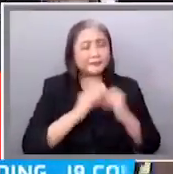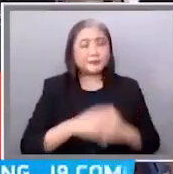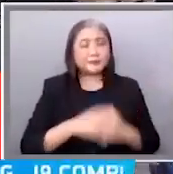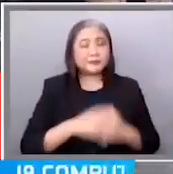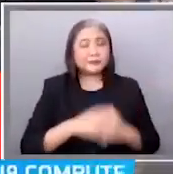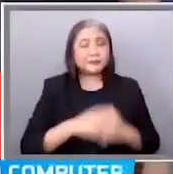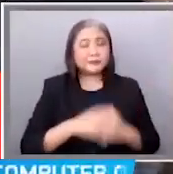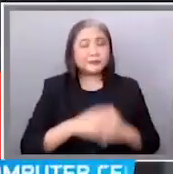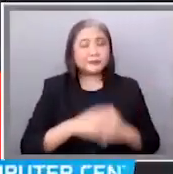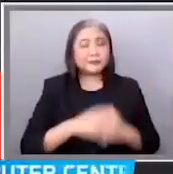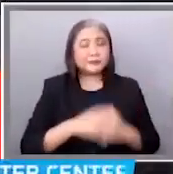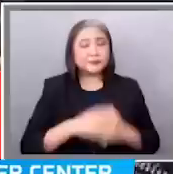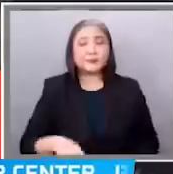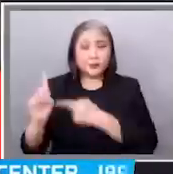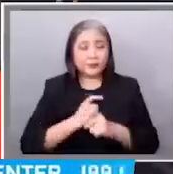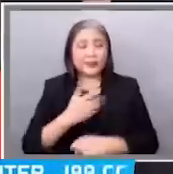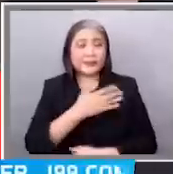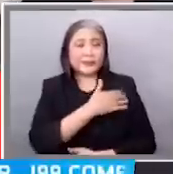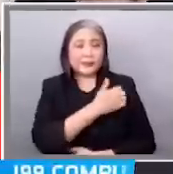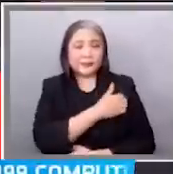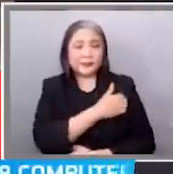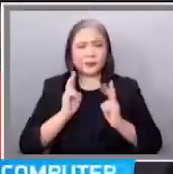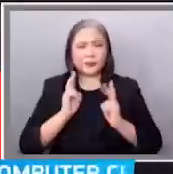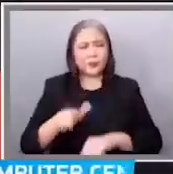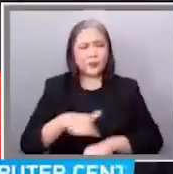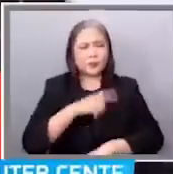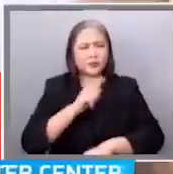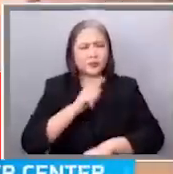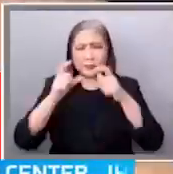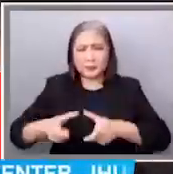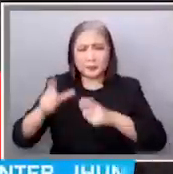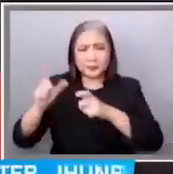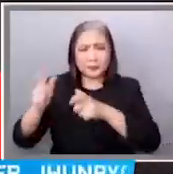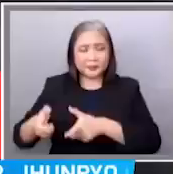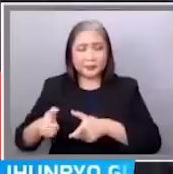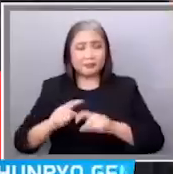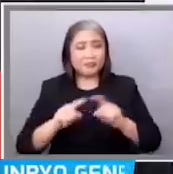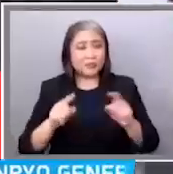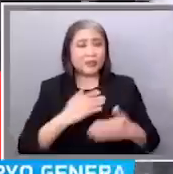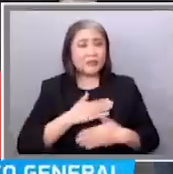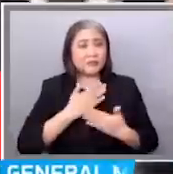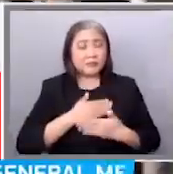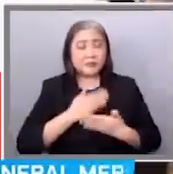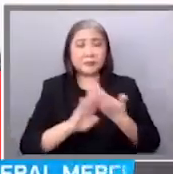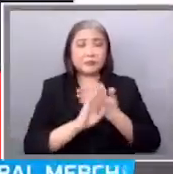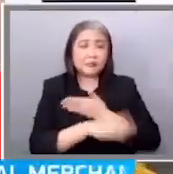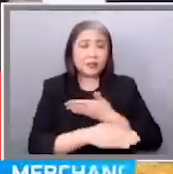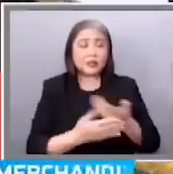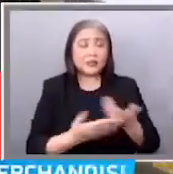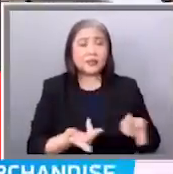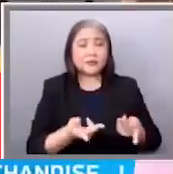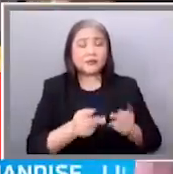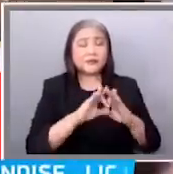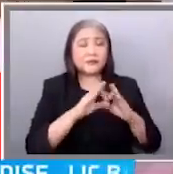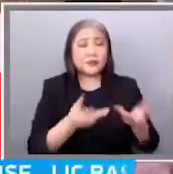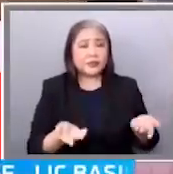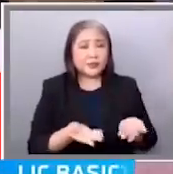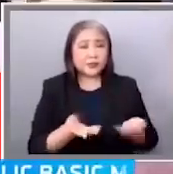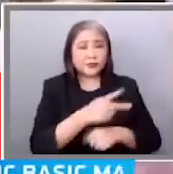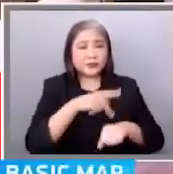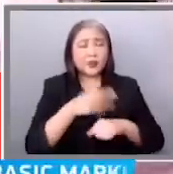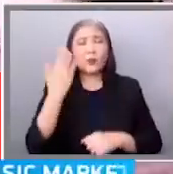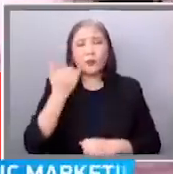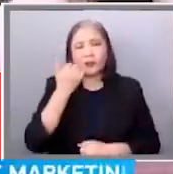ang mahabang lockdown. Pero ang masaya sana niyang pagbabalik bansa, nabahiran ng kalungkutan matapos mamatay ang kanyang kapatid 3 buwan